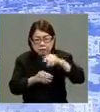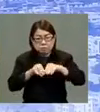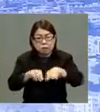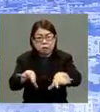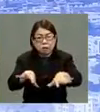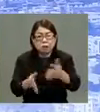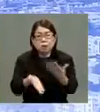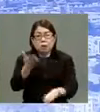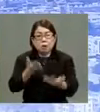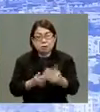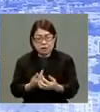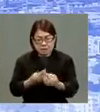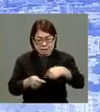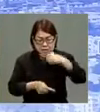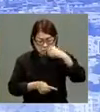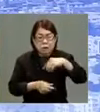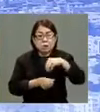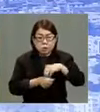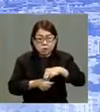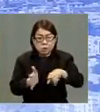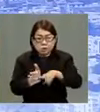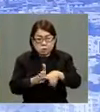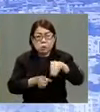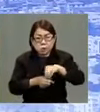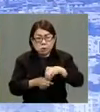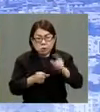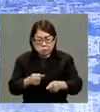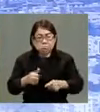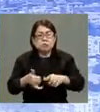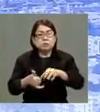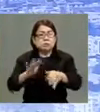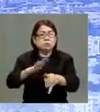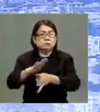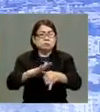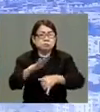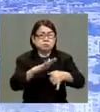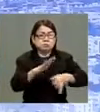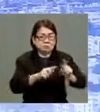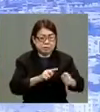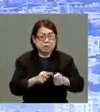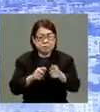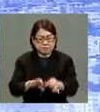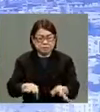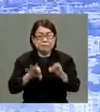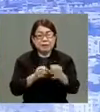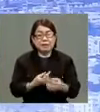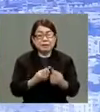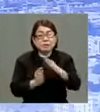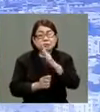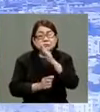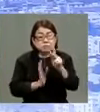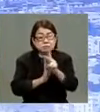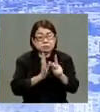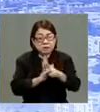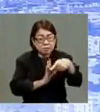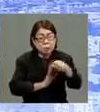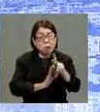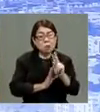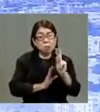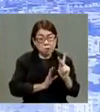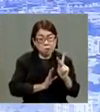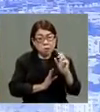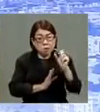เทศให้ได้อยู่ในการดูแลได้ทั้งหมดนั้นตรงนี้มีความจำเป็นนะครับถ้าจะยกเลิกกฎหมายตรงนี้แต่ในสถาน